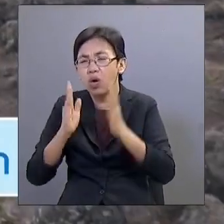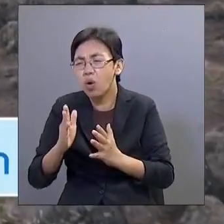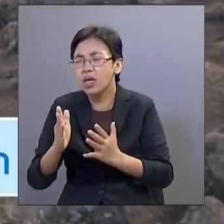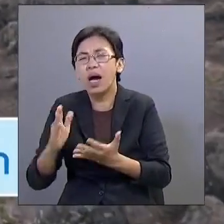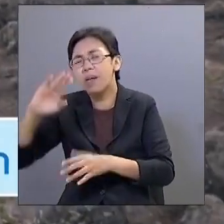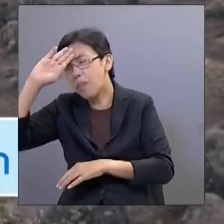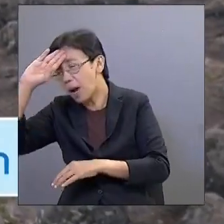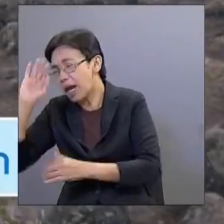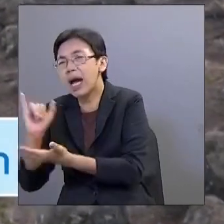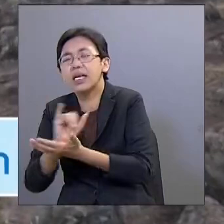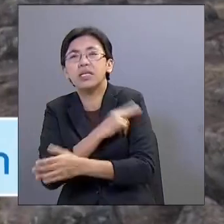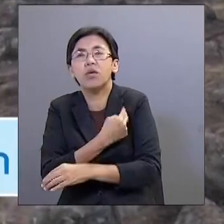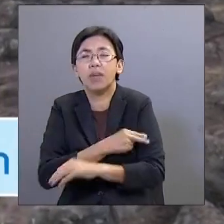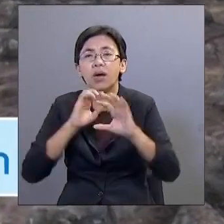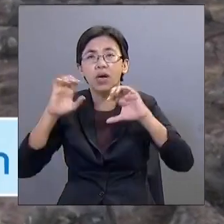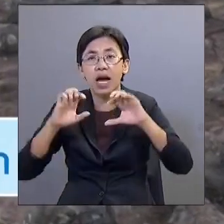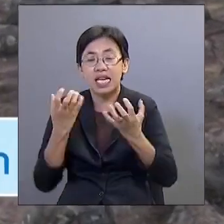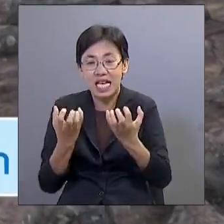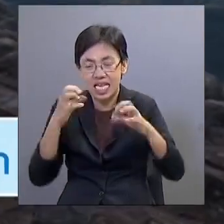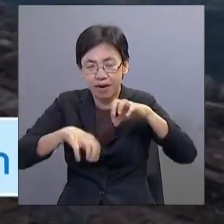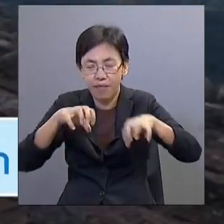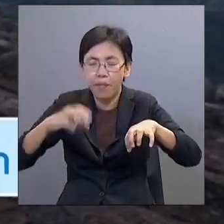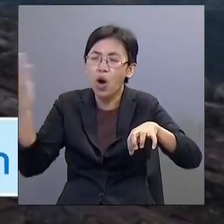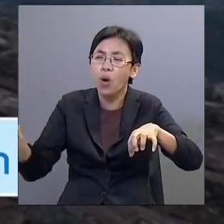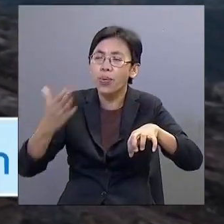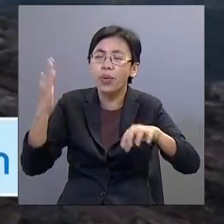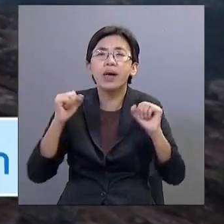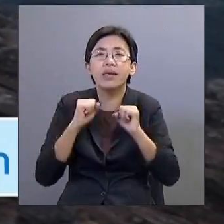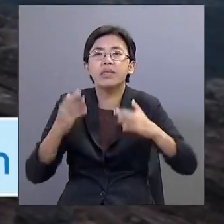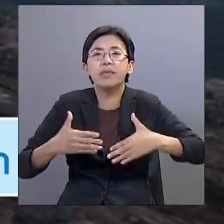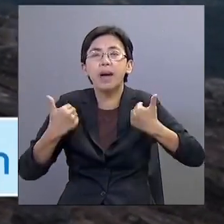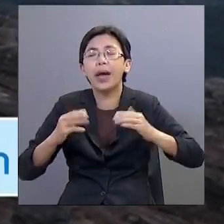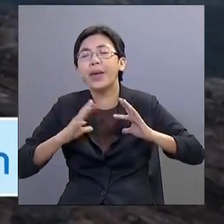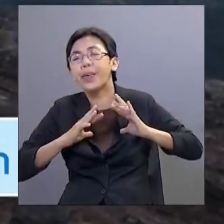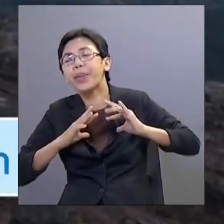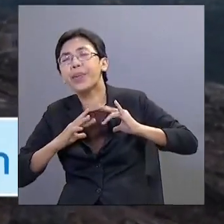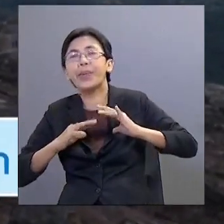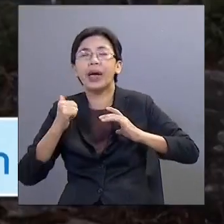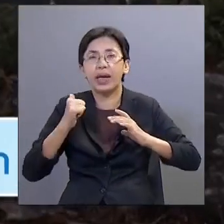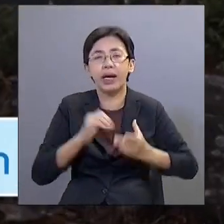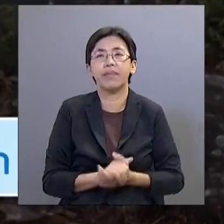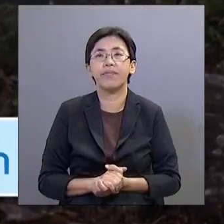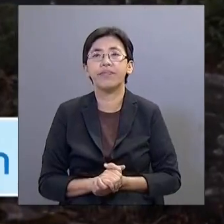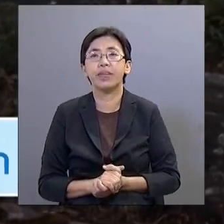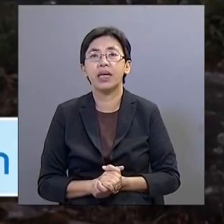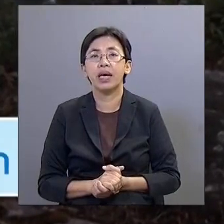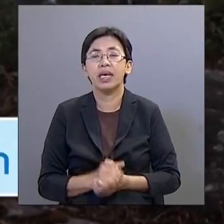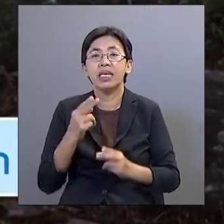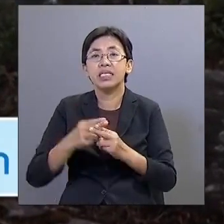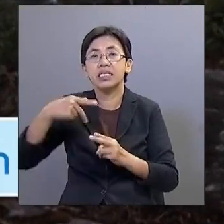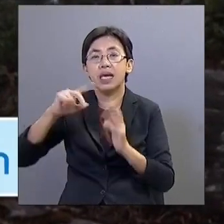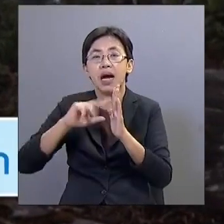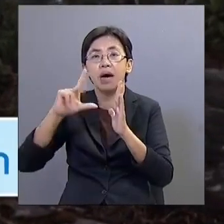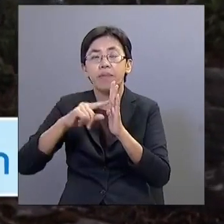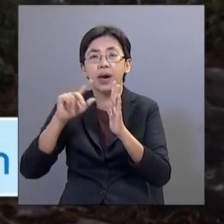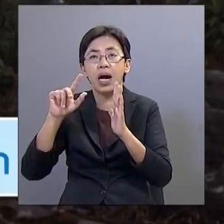อันเนื่องจากลานหินปุ่มอยู่บนหน้าผาจะมีลมพัดเย็นสบายเหมาะแก่การพักผ่อนขณะเดียวกันที่บริเวณผาชูธงยอดเขาเนี่ยค